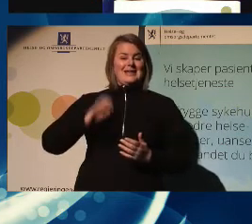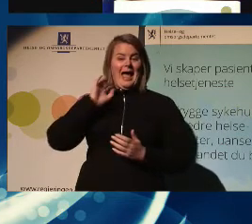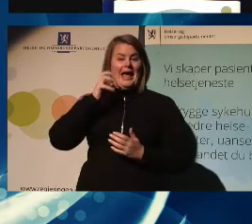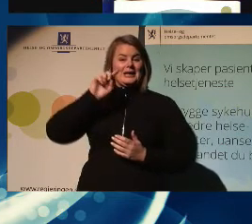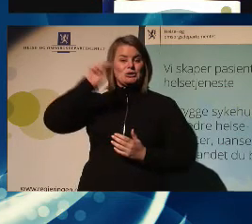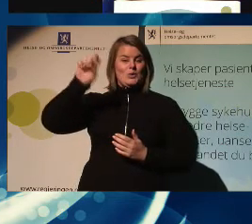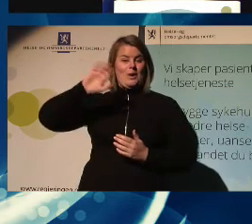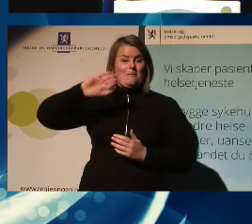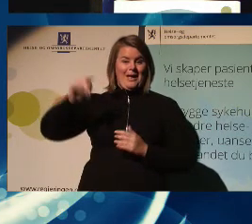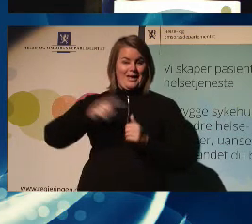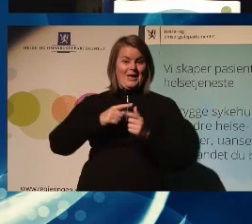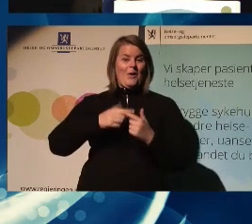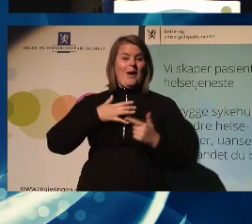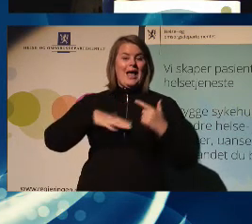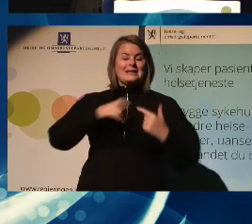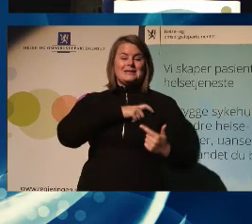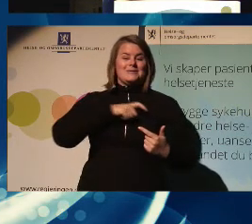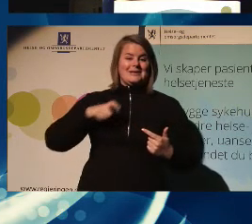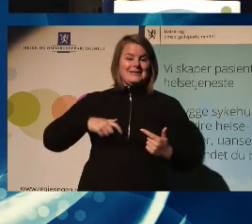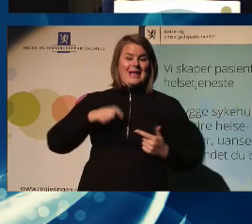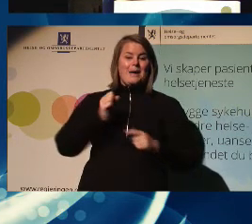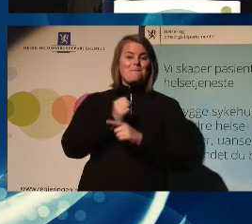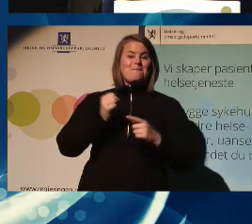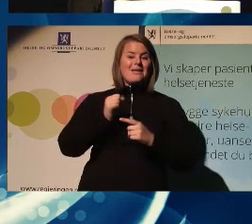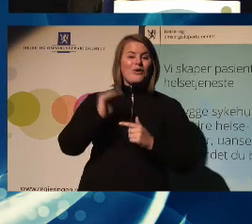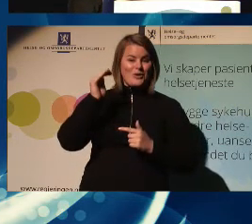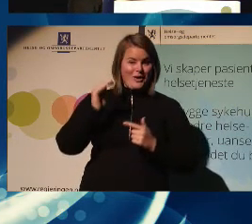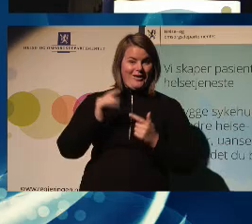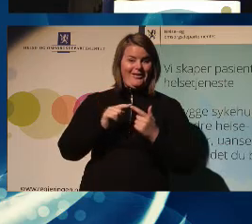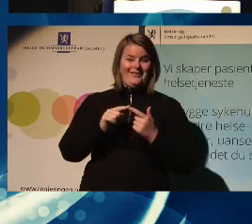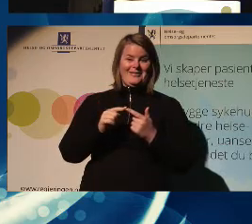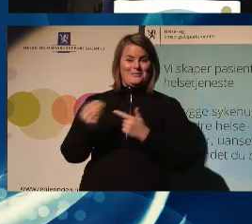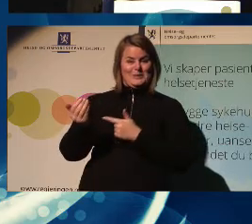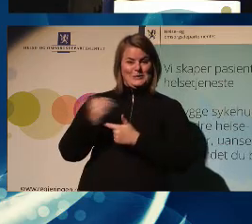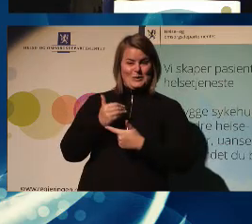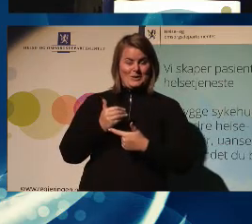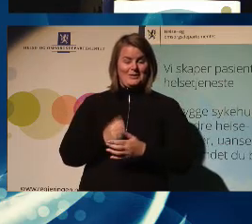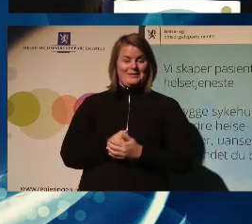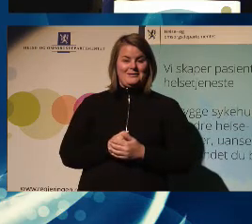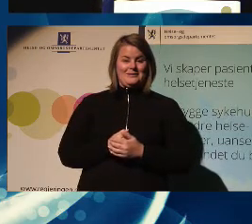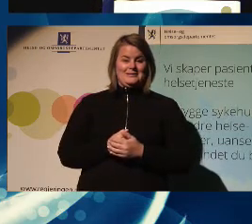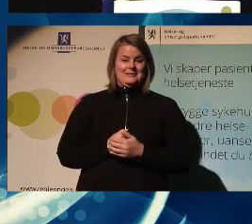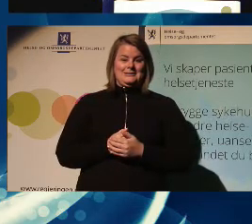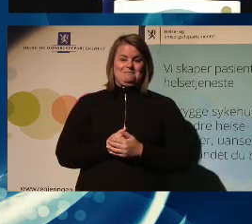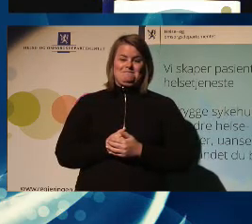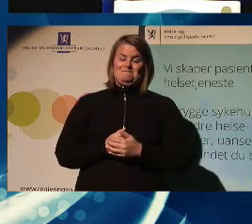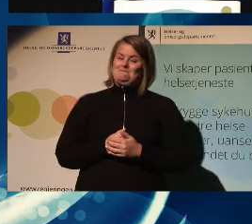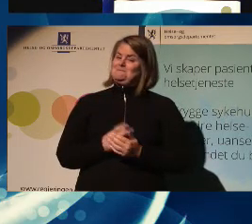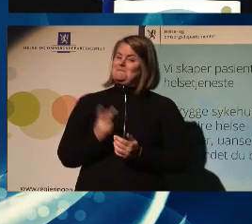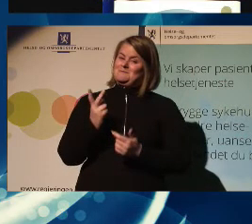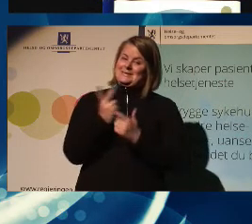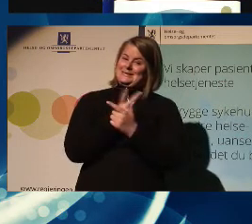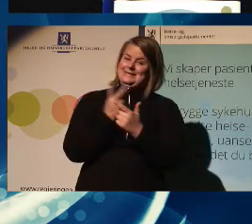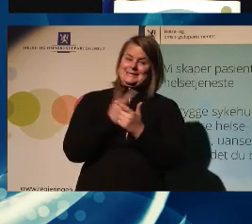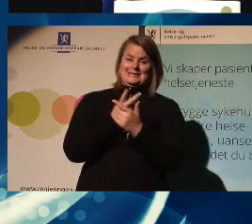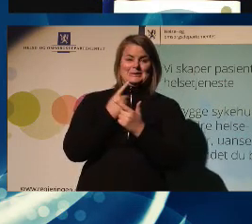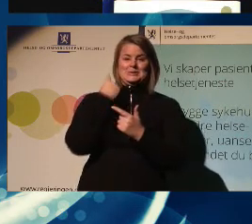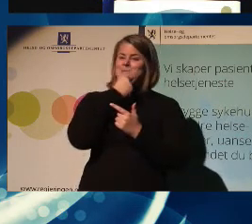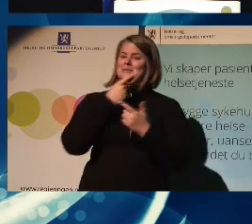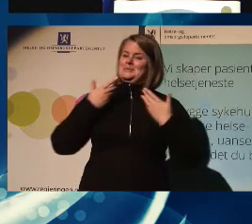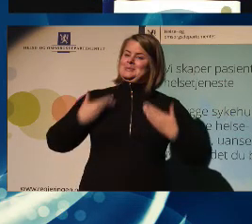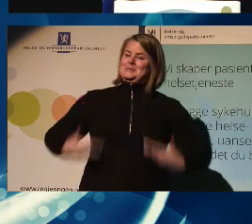og helseminister Bent Høie. Vi synes jo at både statsministeren og helseministeren tar seg veldig